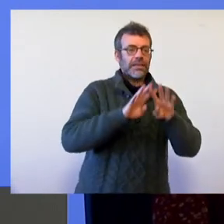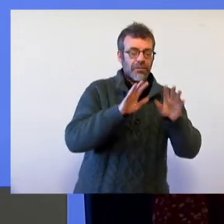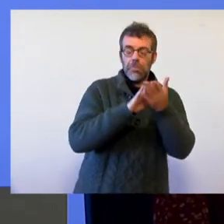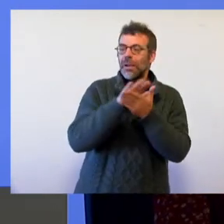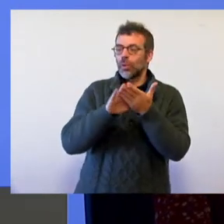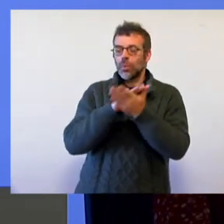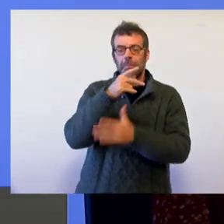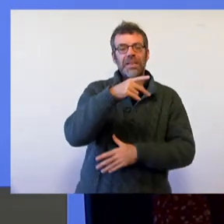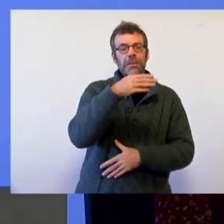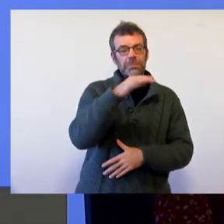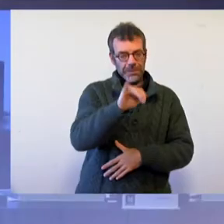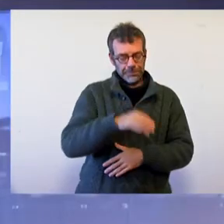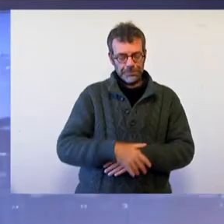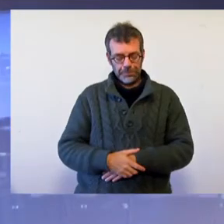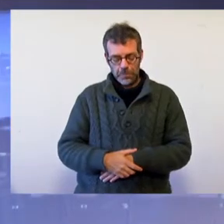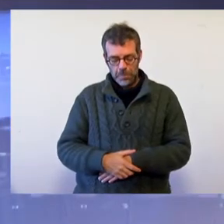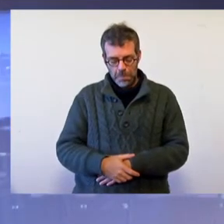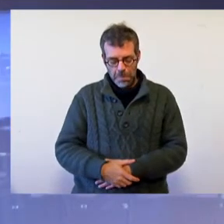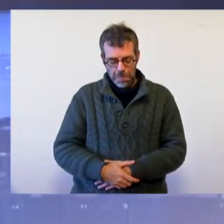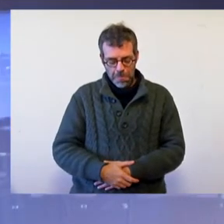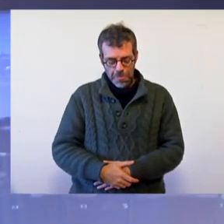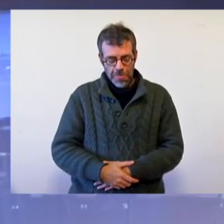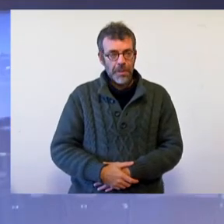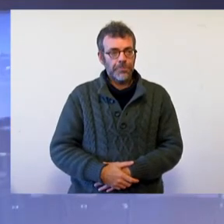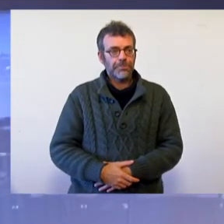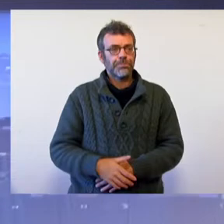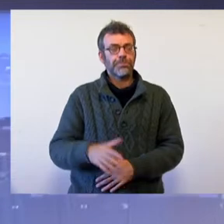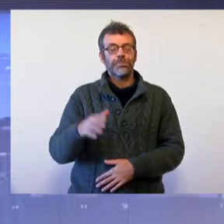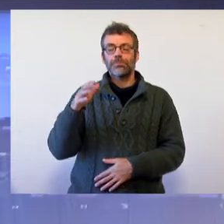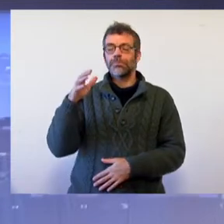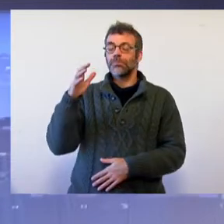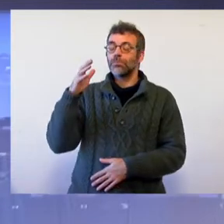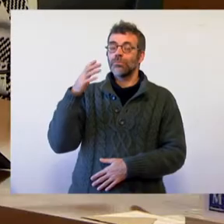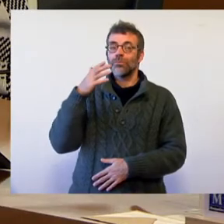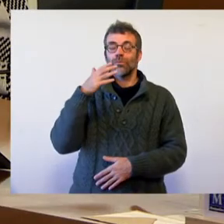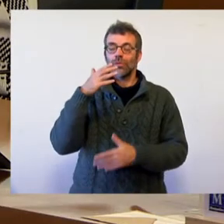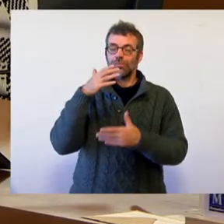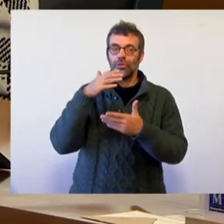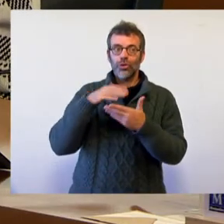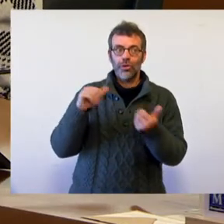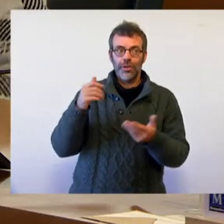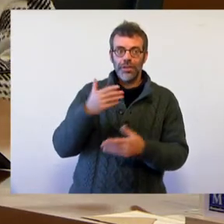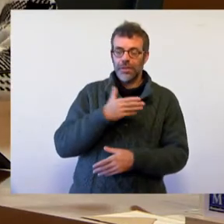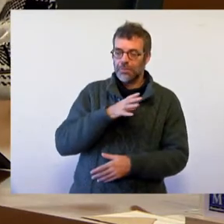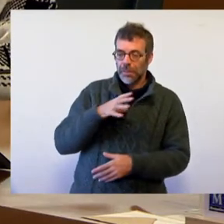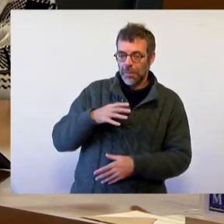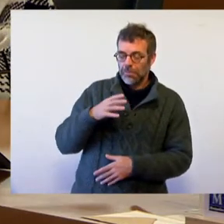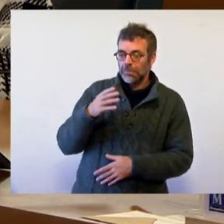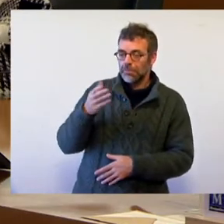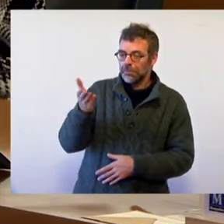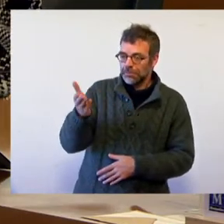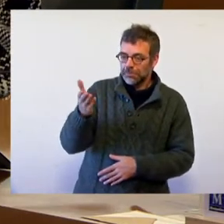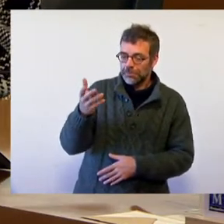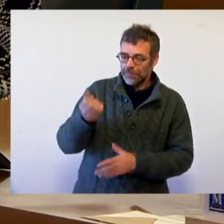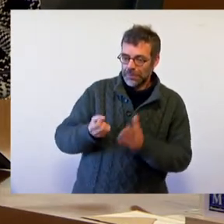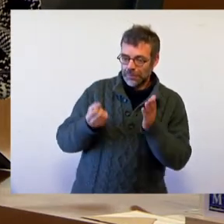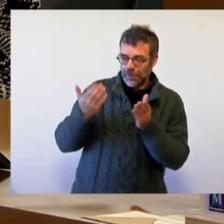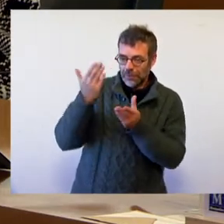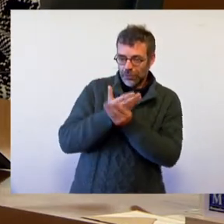PMI, excusez-moi. Allez-y. Oui, bonjour à tous. Merci, monsieur le maire, de me donner la parole. Chers